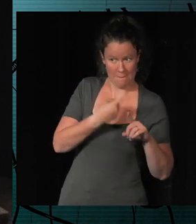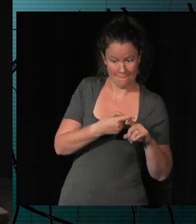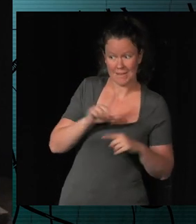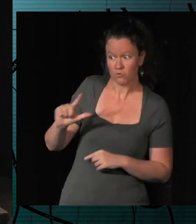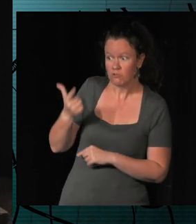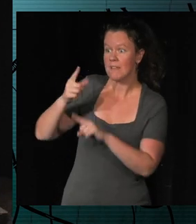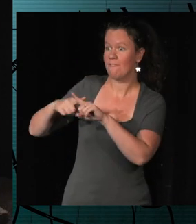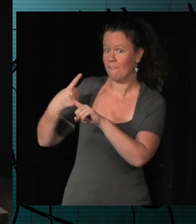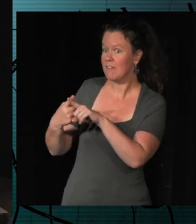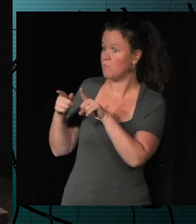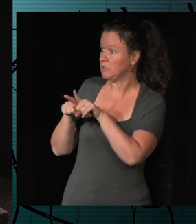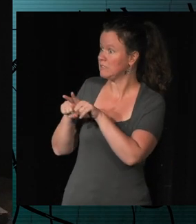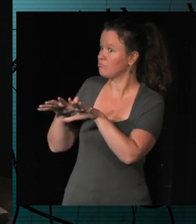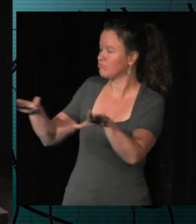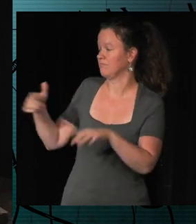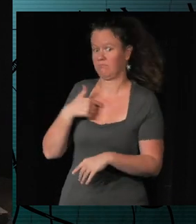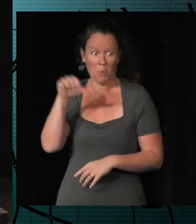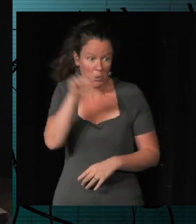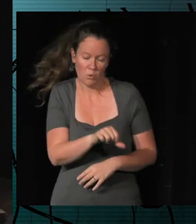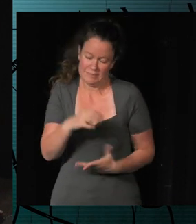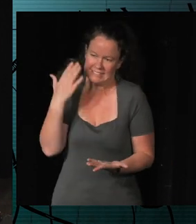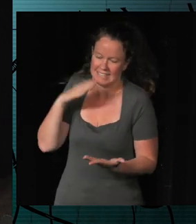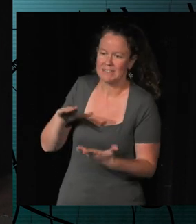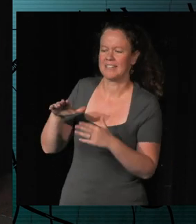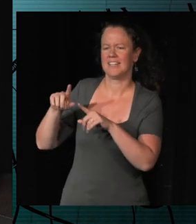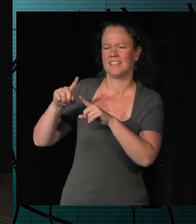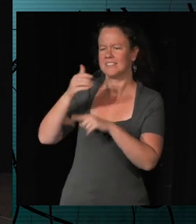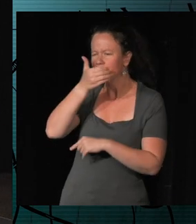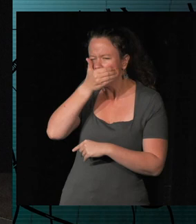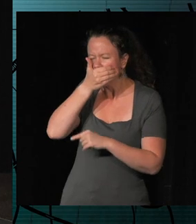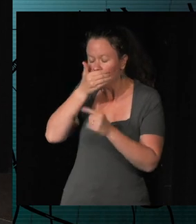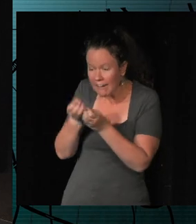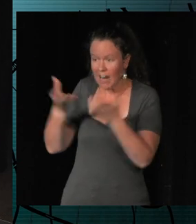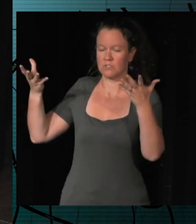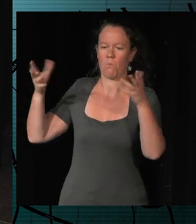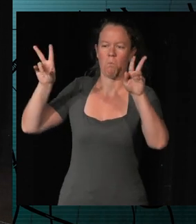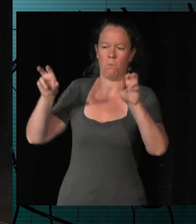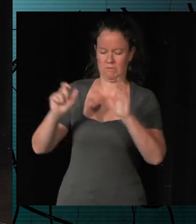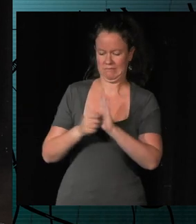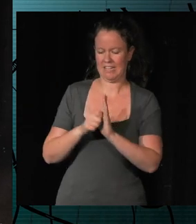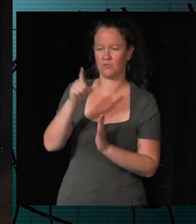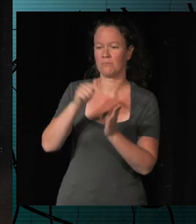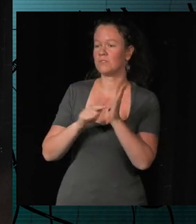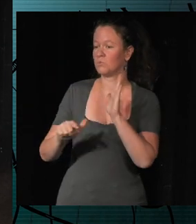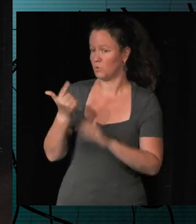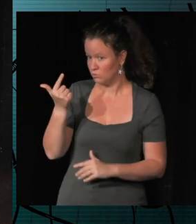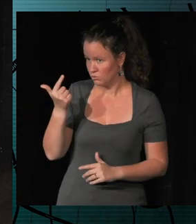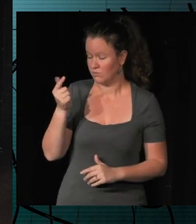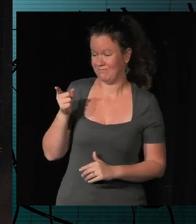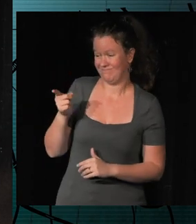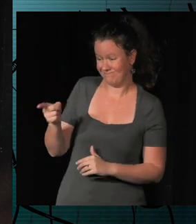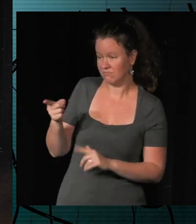quel point je l'ai oublié c'est que à quel point il est pas bien sal révélation en 2012 qui était principalement une